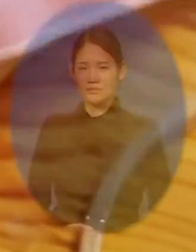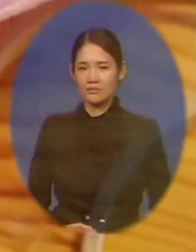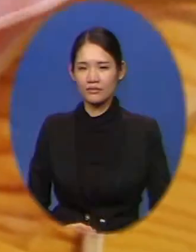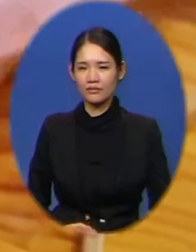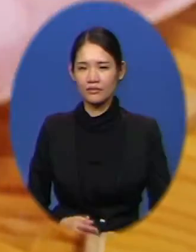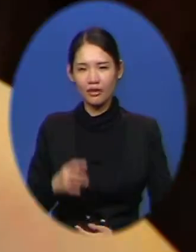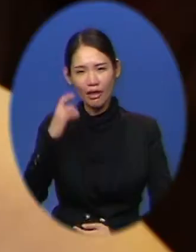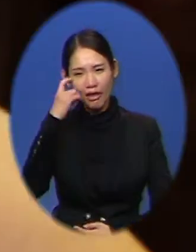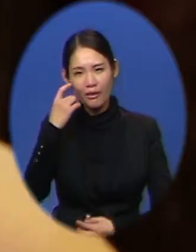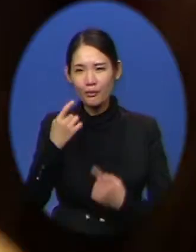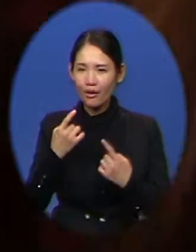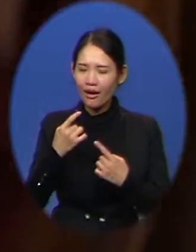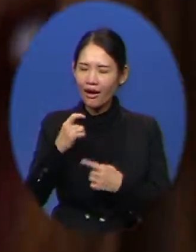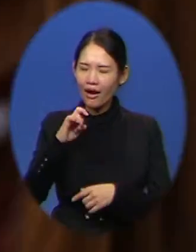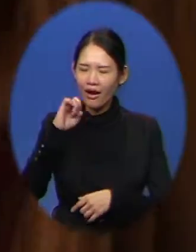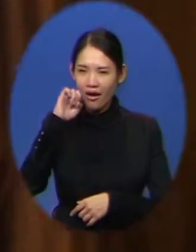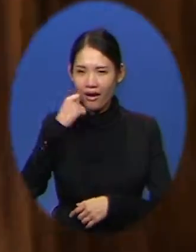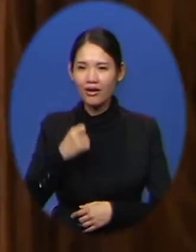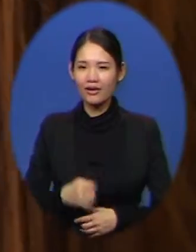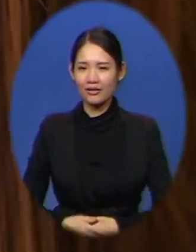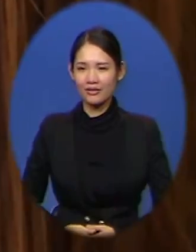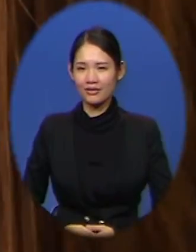생각만큼 쉽지 않았습니다.